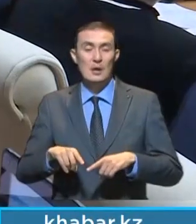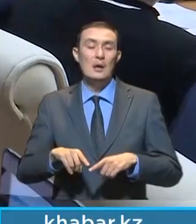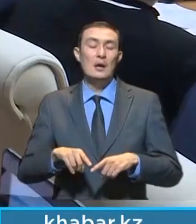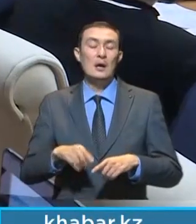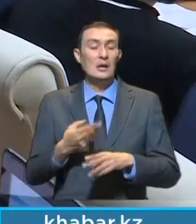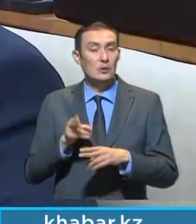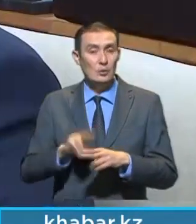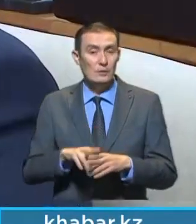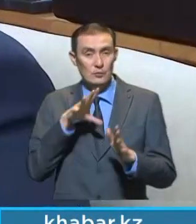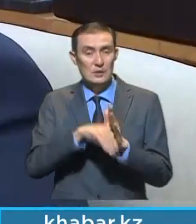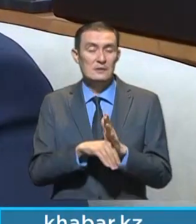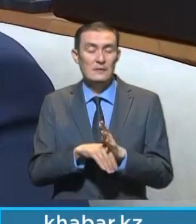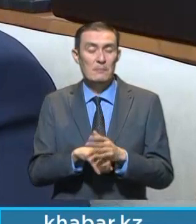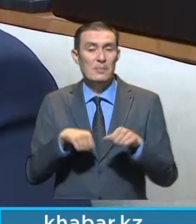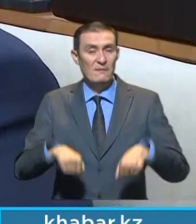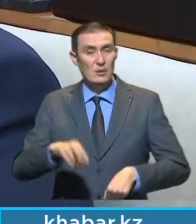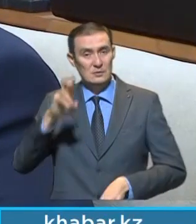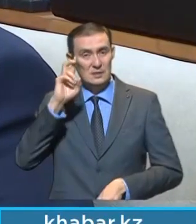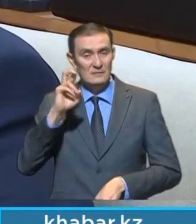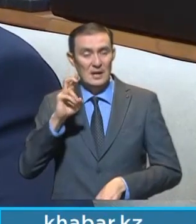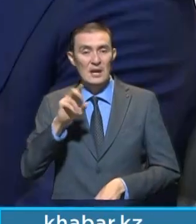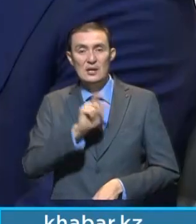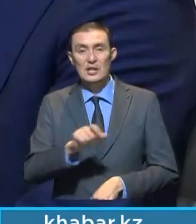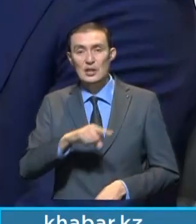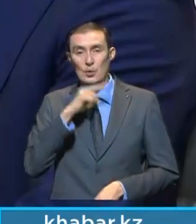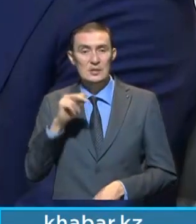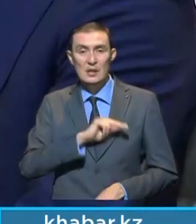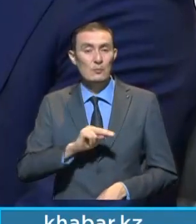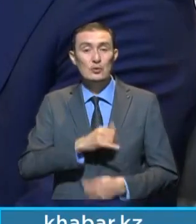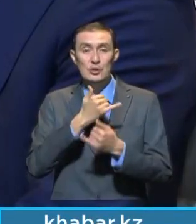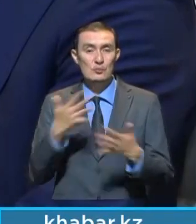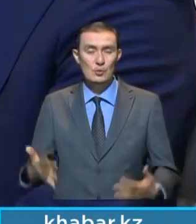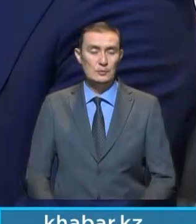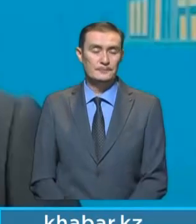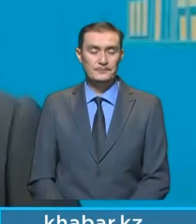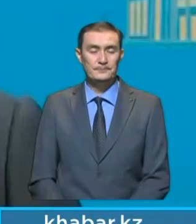В госструктурах, которые затрагивают интересы государства, релоканты работать не будут.